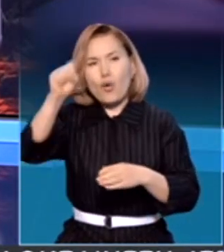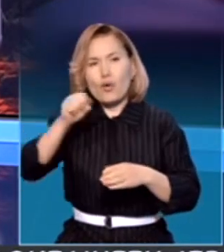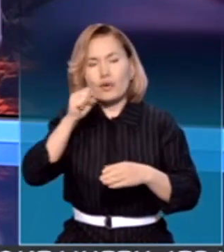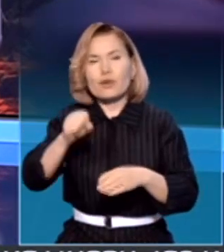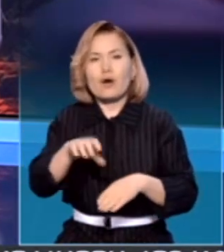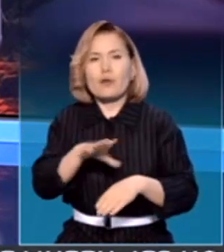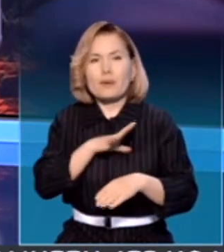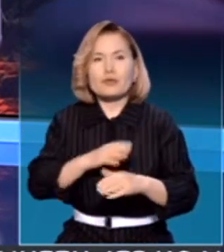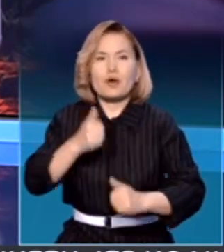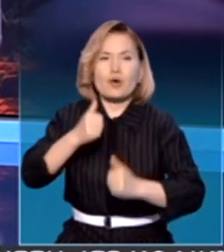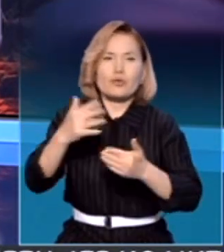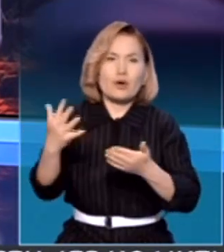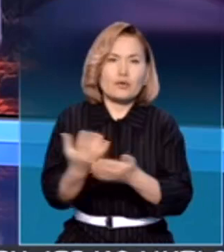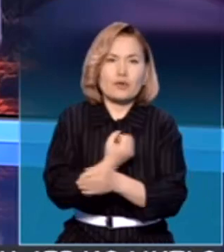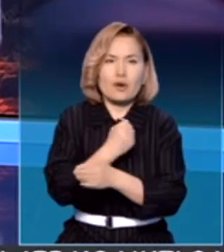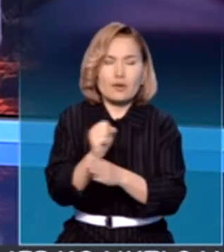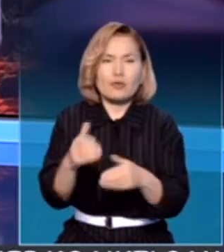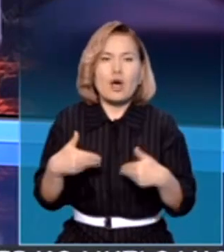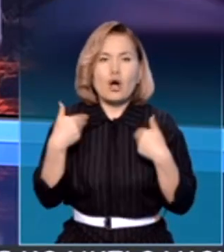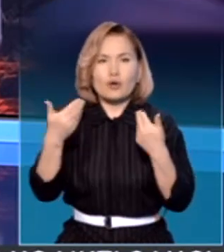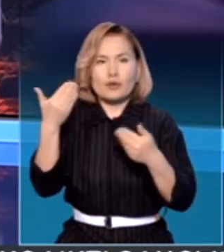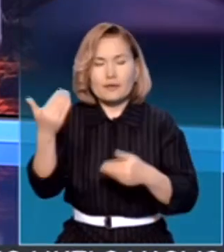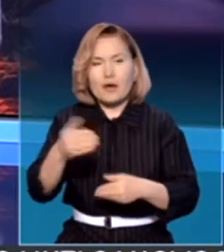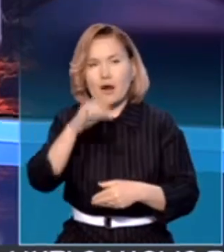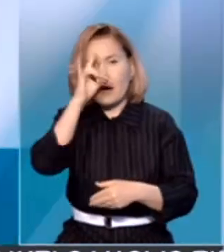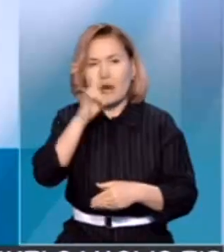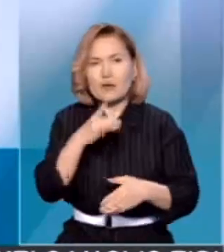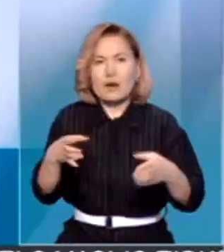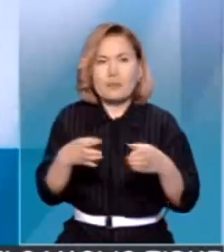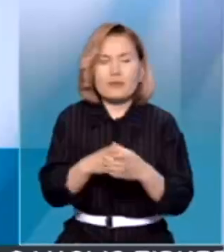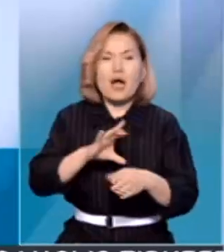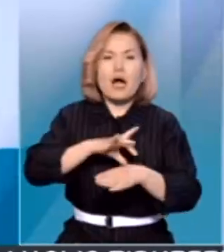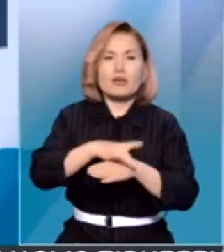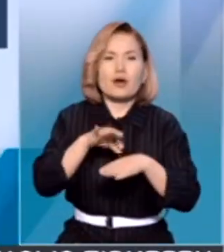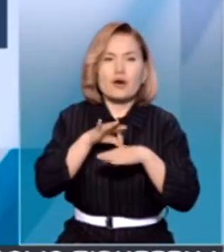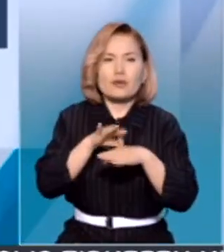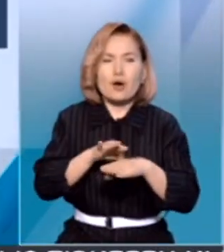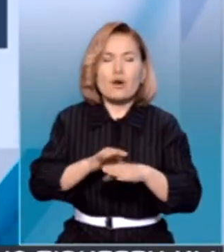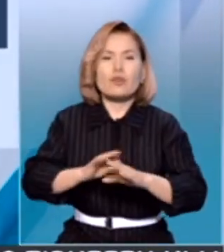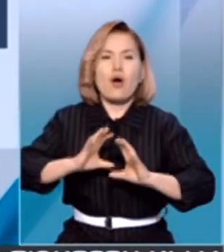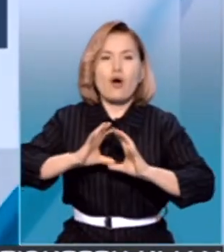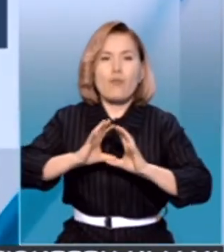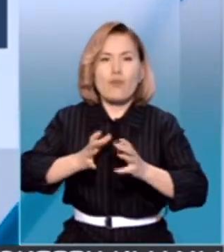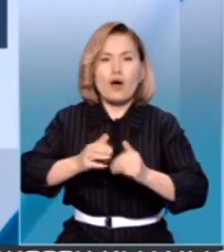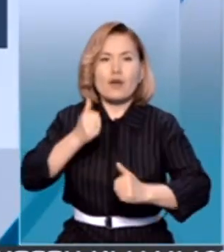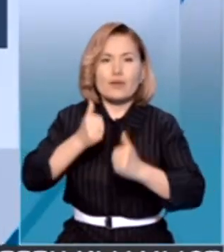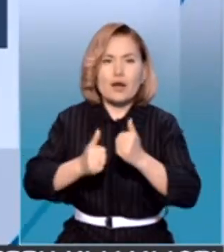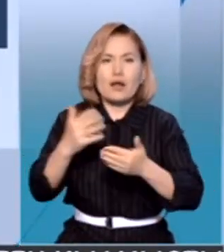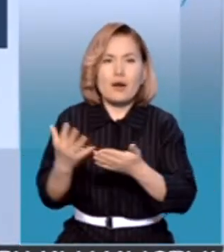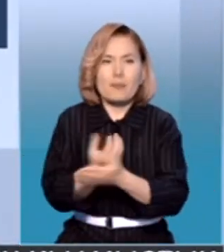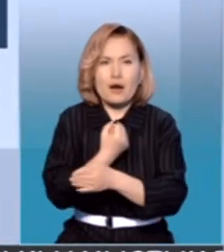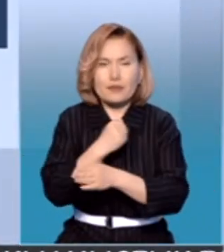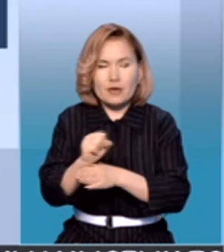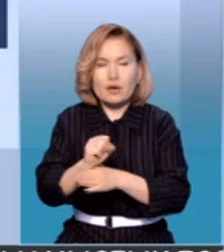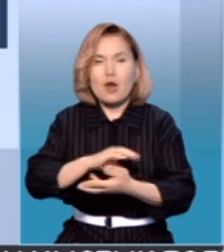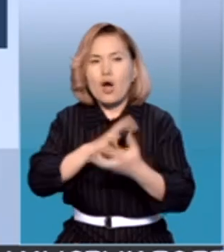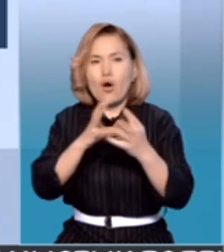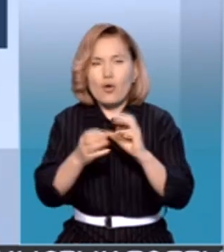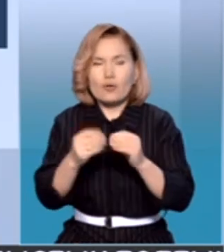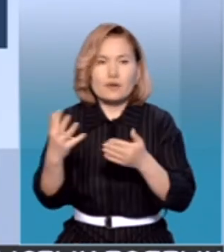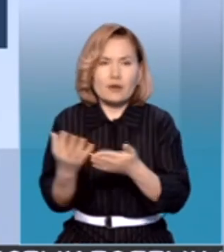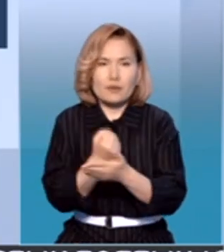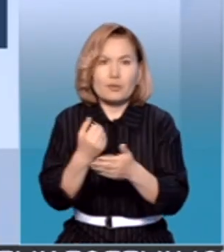өткен дүбірлі додадағы табысымен құттықтады. Қазақстан құрамасын Ташкентте өткен бокстан әлем чемпионатындағы тамаша